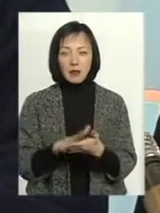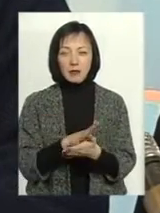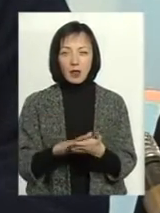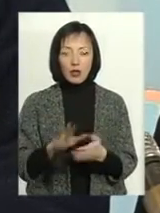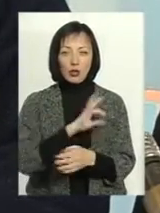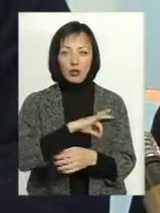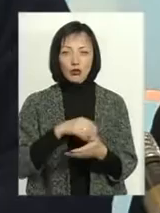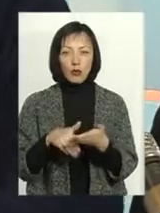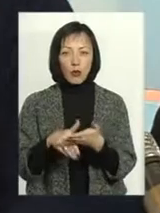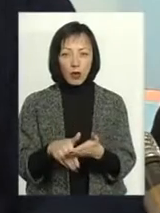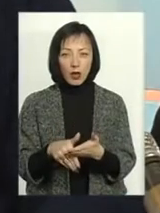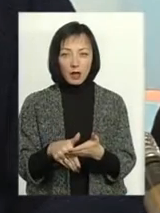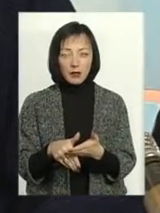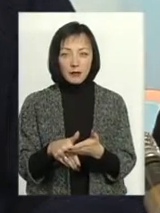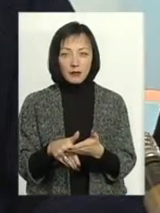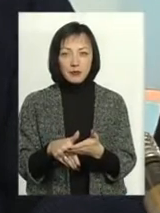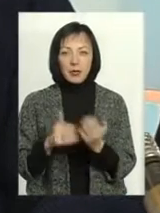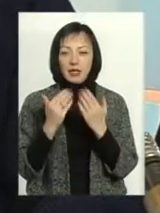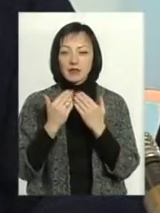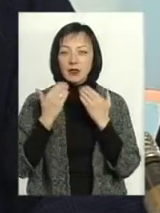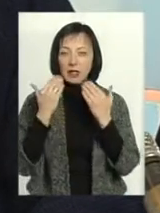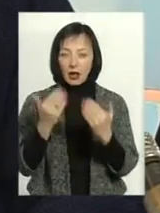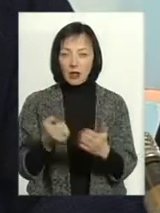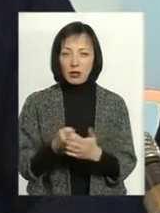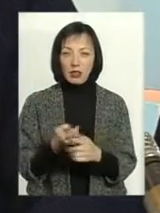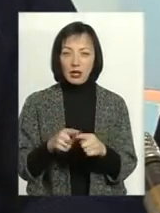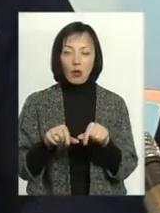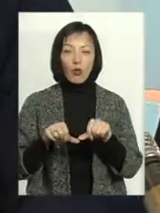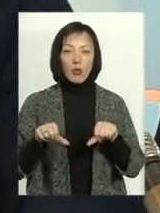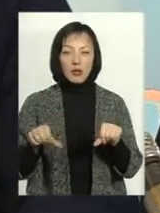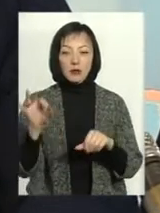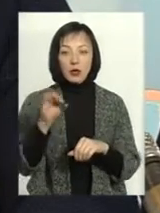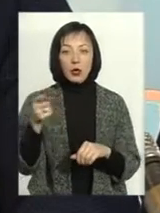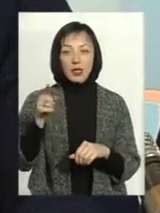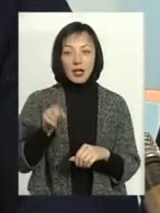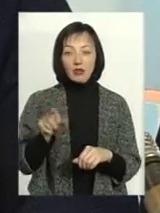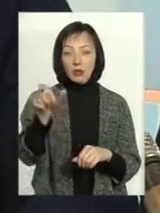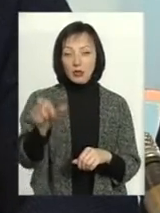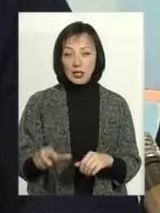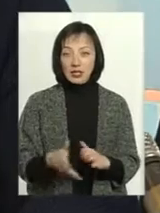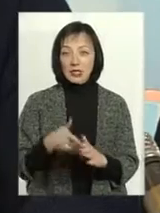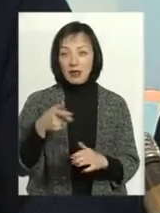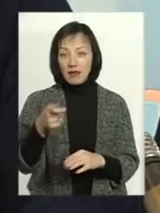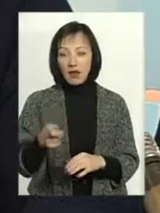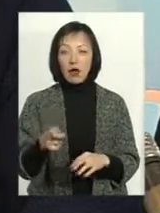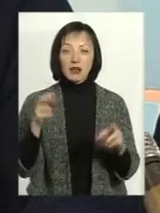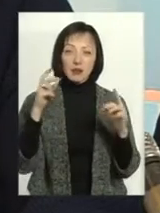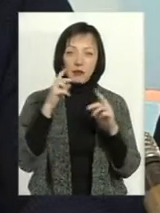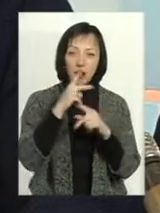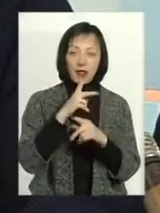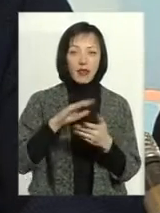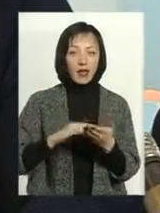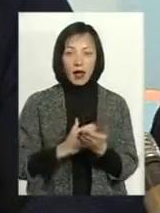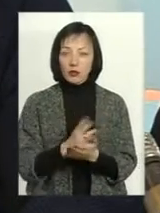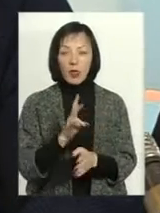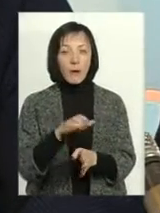правової допомоги звертається до цієї комісії про те, що особа заявляє про неналежну, неповну,